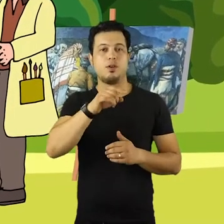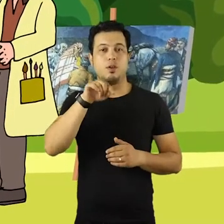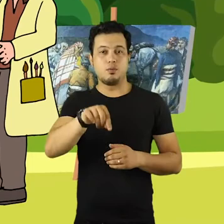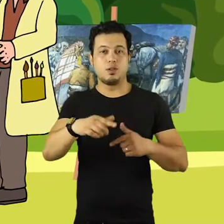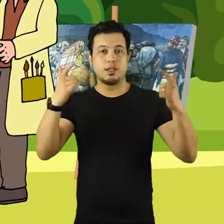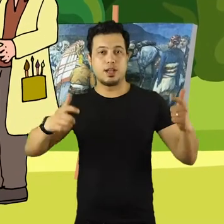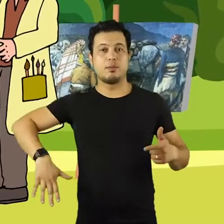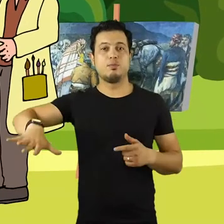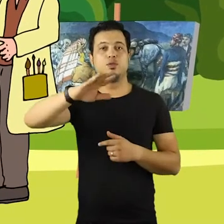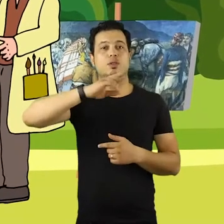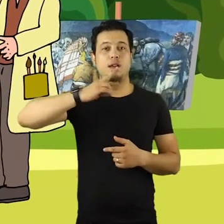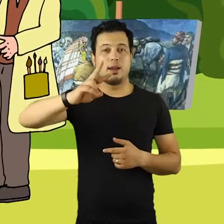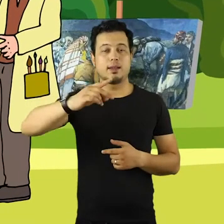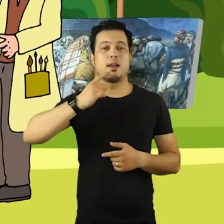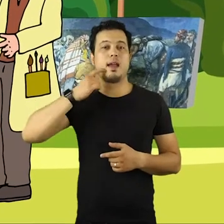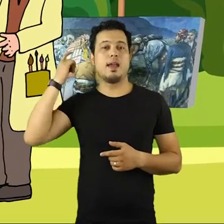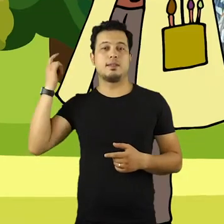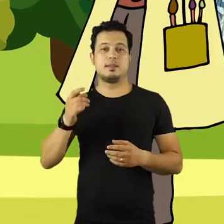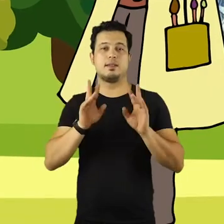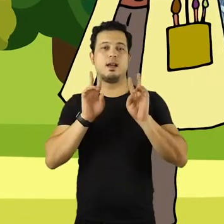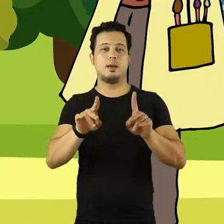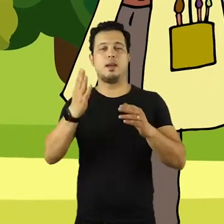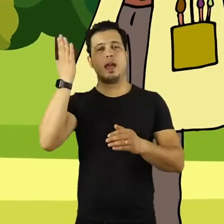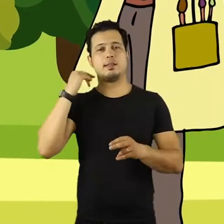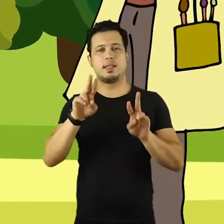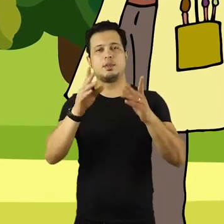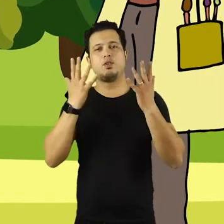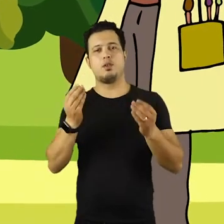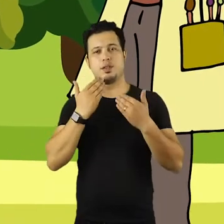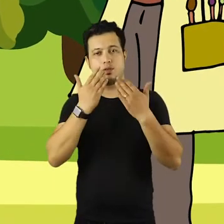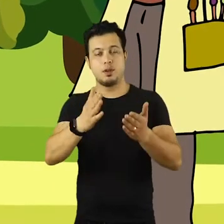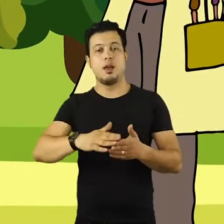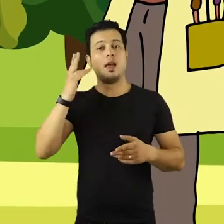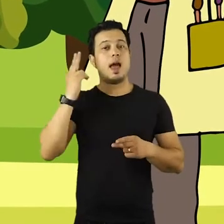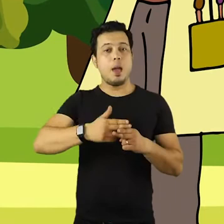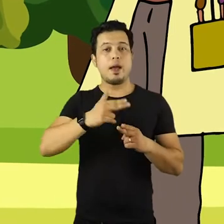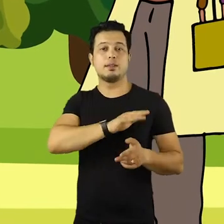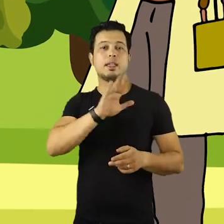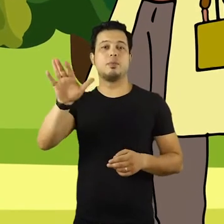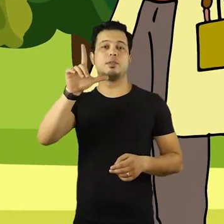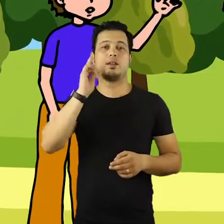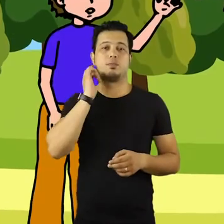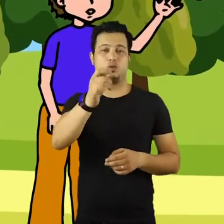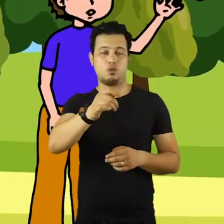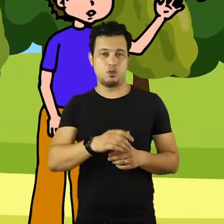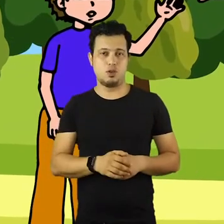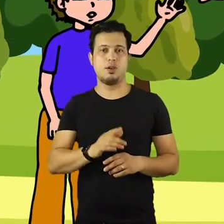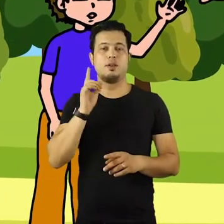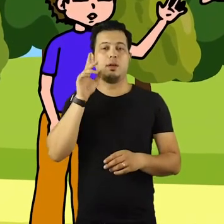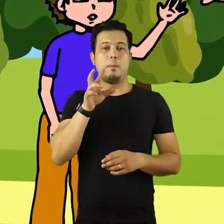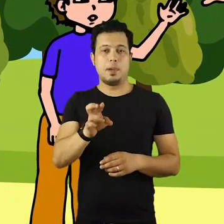şehirde renkler eski halini alacak. O halde bir an önce oraya gitmeliyiz. Bilge